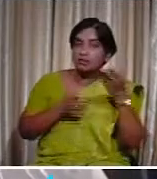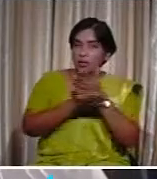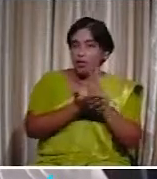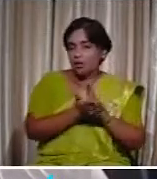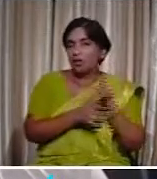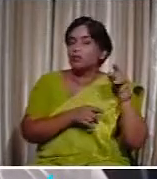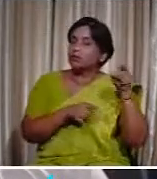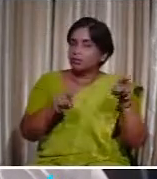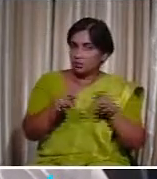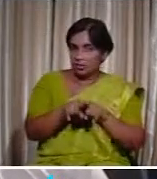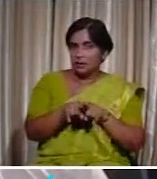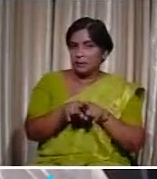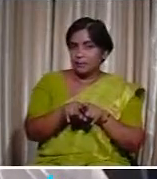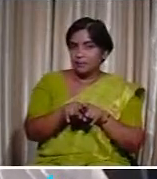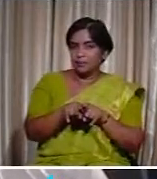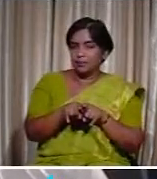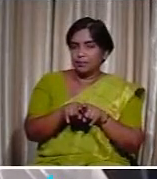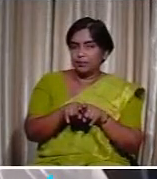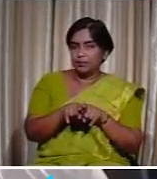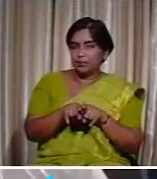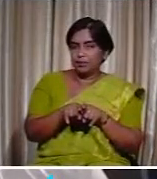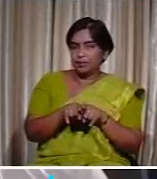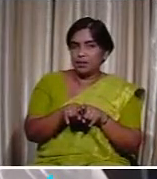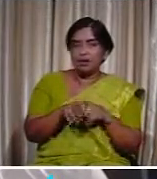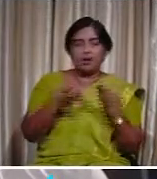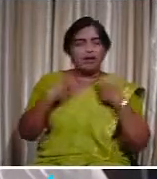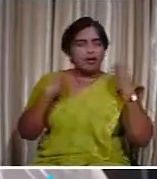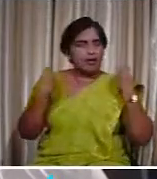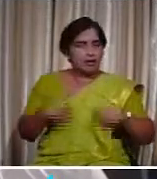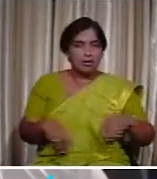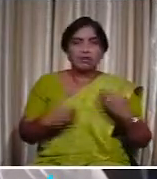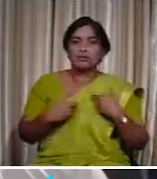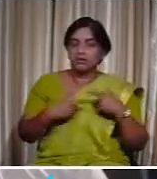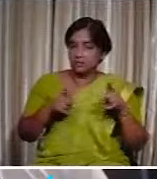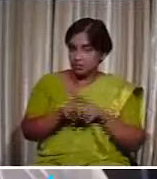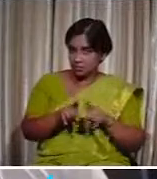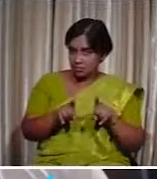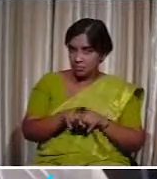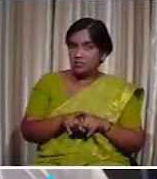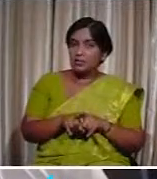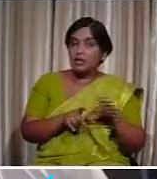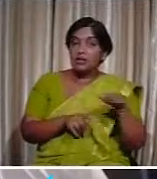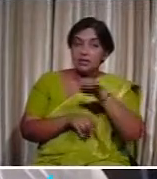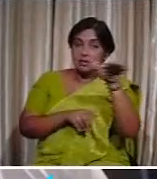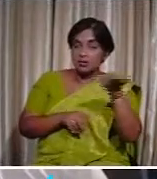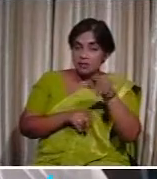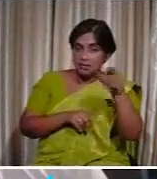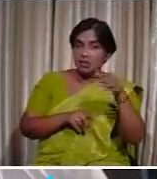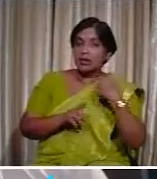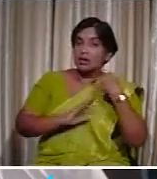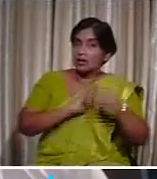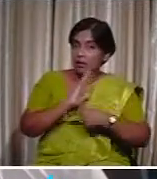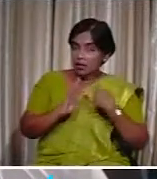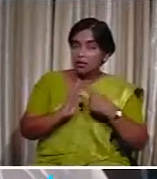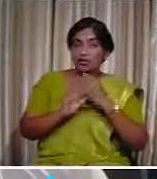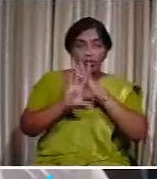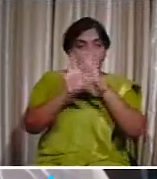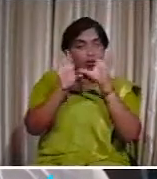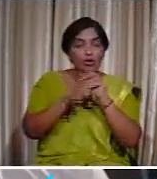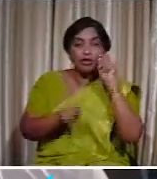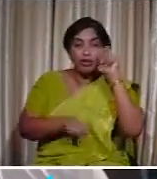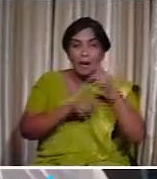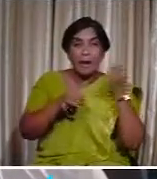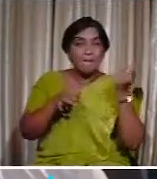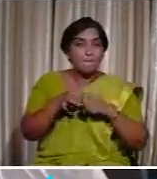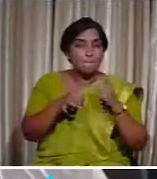කණ්ඩායම් විසින් අපිට ඒ තිබිච්ච තැන නැති කරලා තියෙන. ඒ වගේම සමාජයේ අපේ රටේ පොදු මහ ජනතාවට